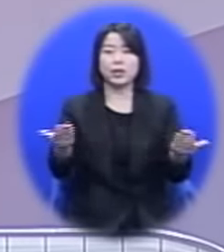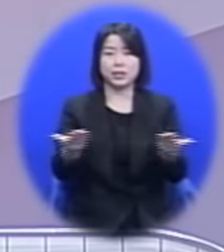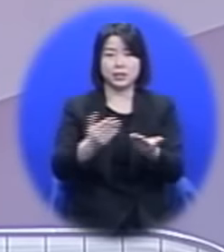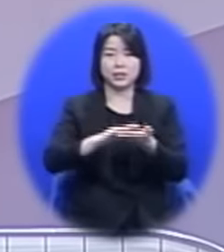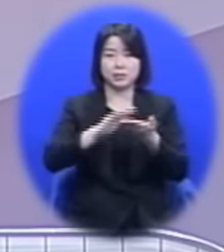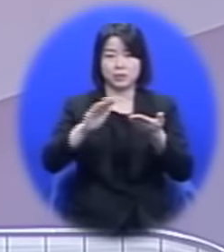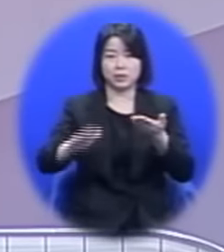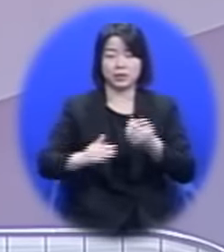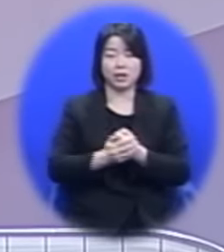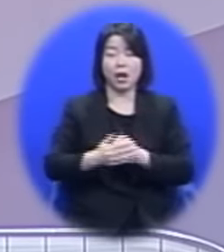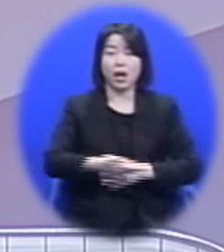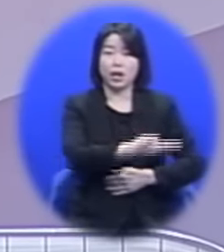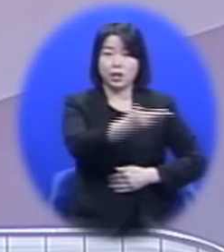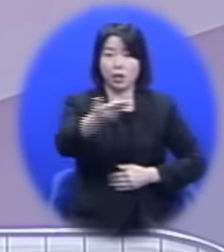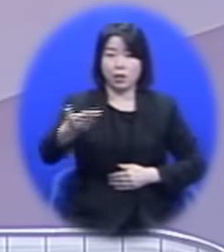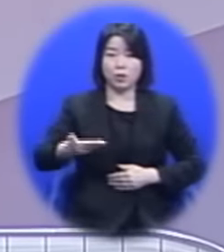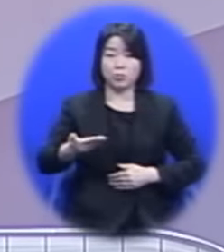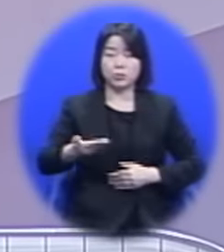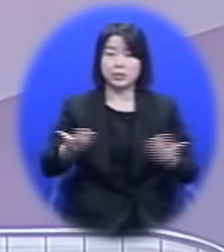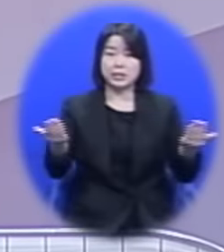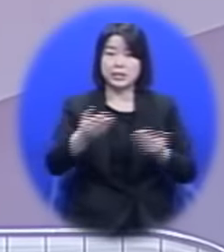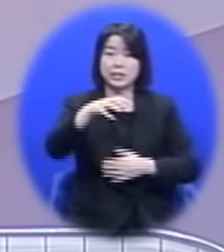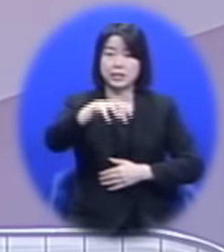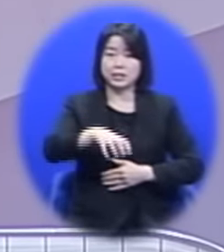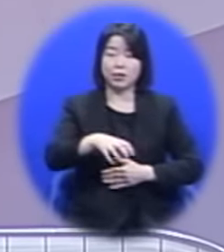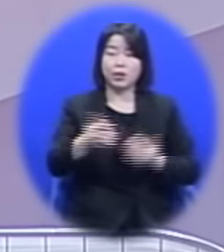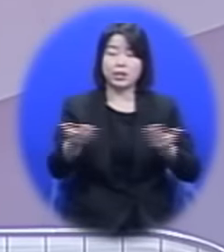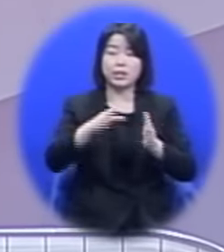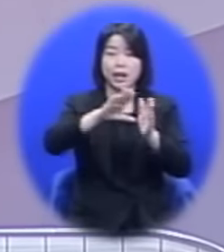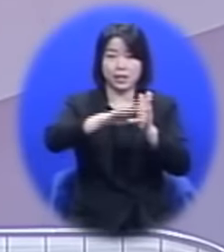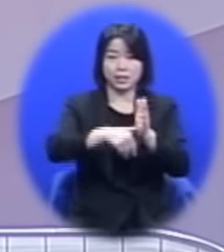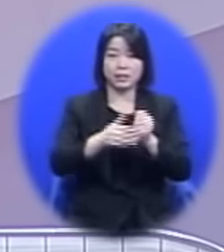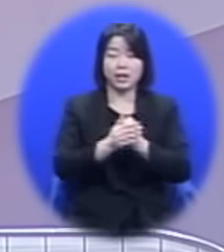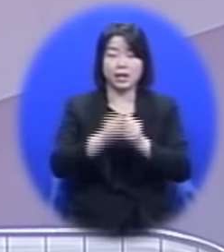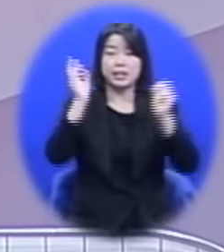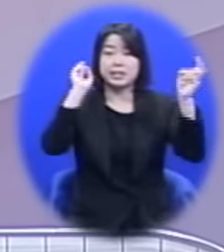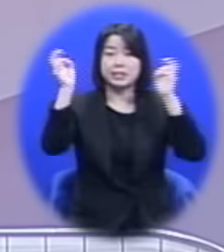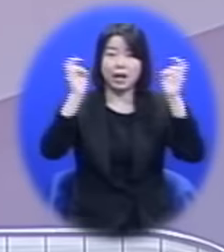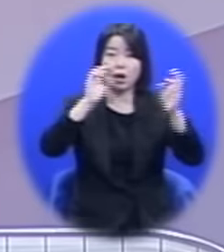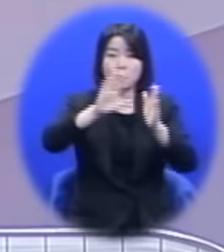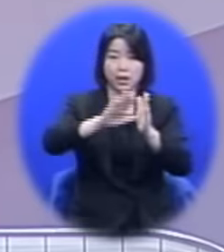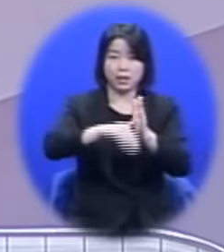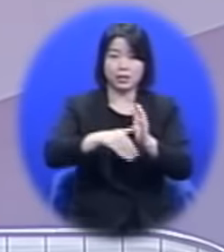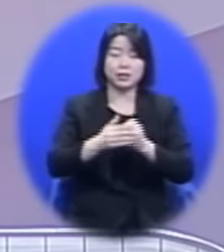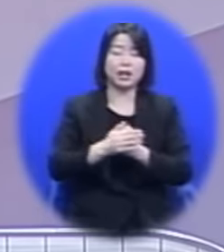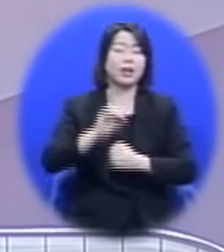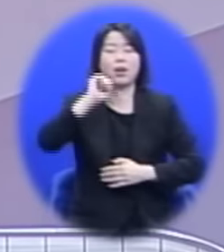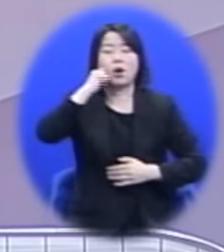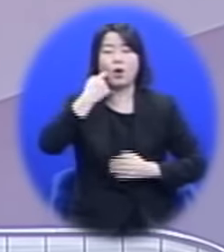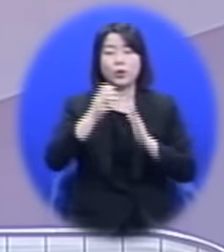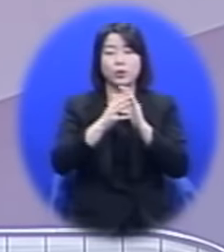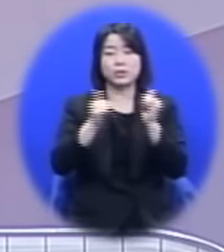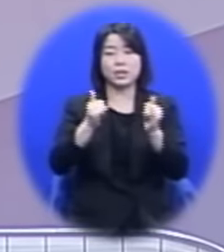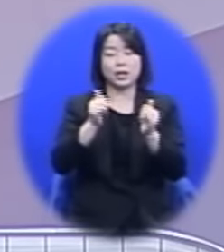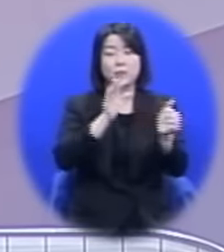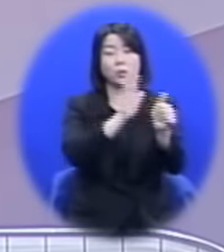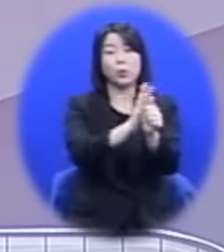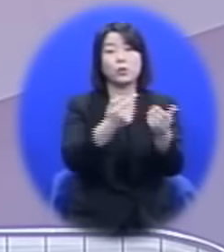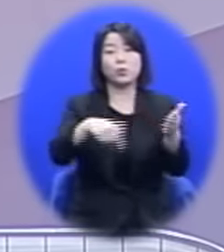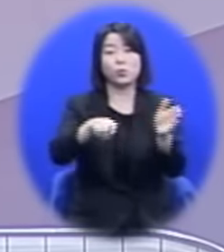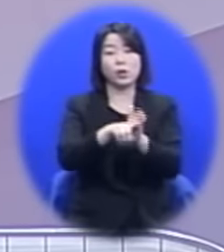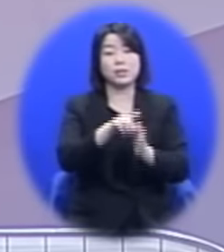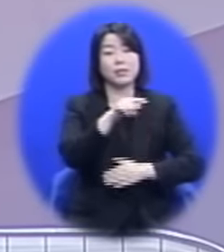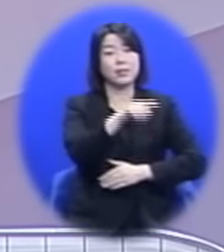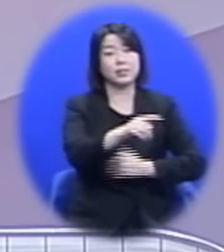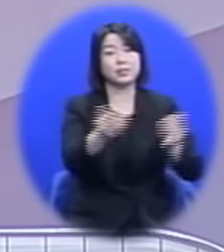네. 여러분들은 직장에서 일을 하거나 또는 사업을 할때 어려운 사람을 돕기 위해서 그